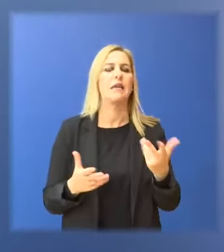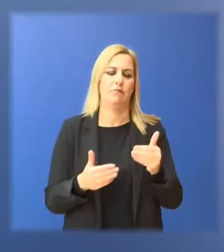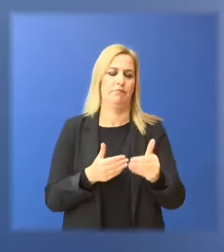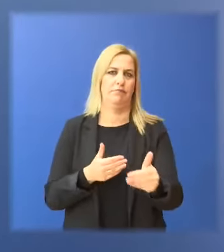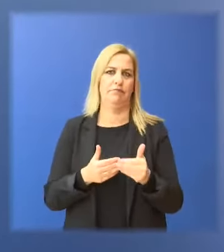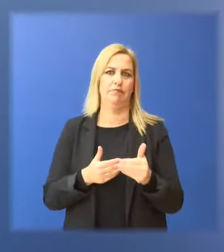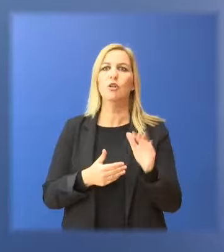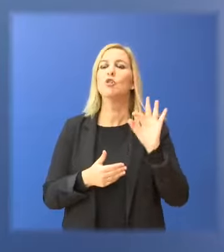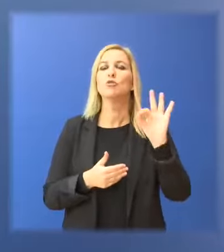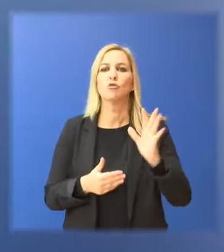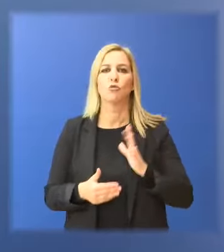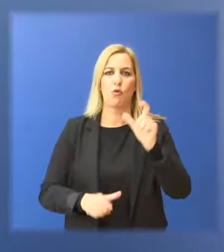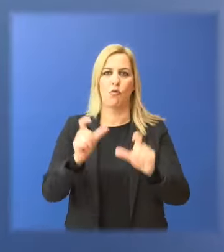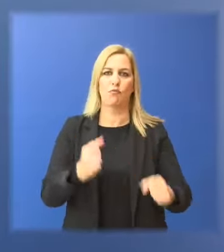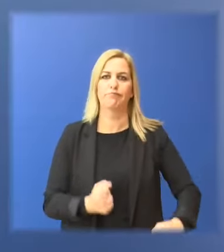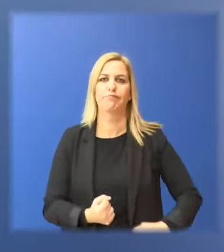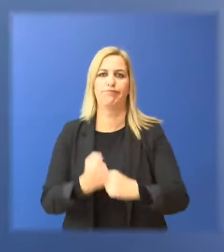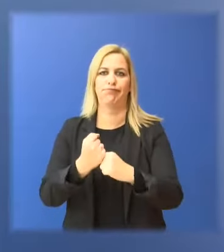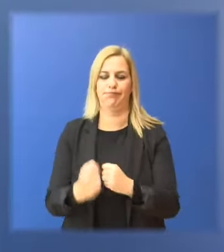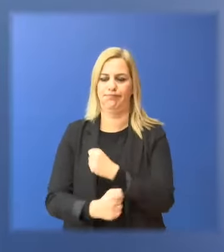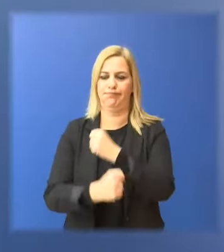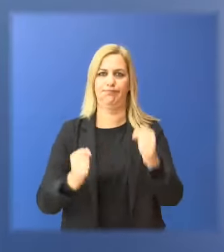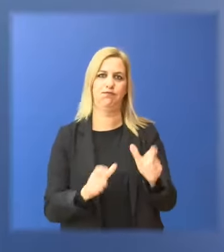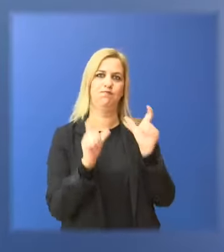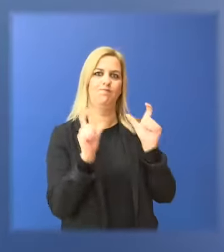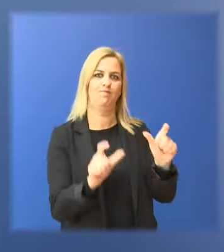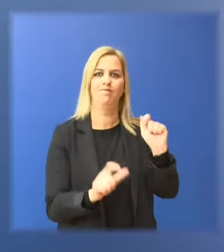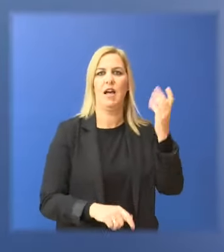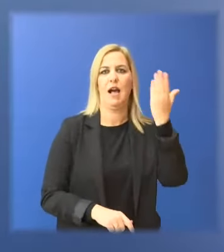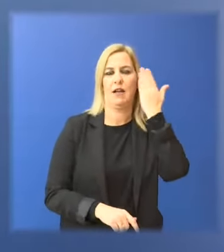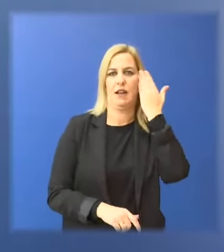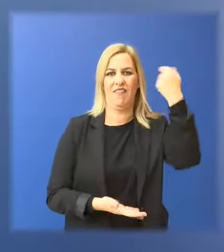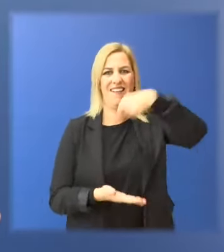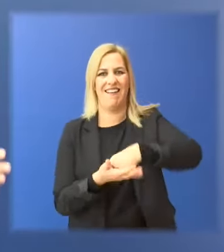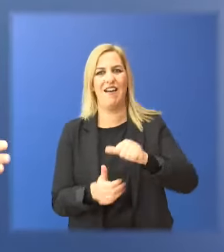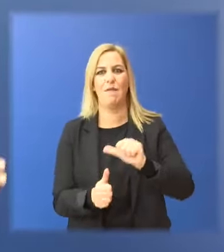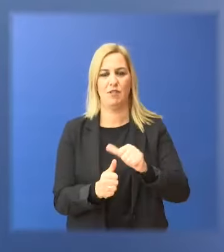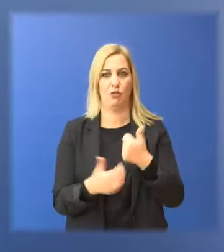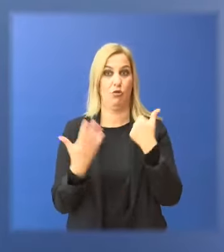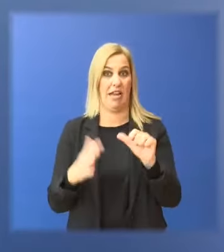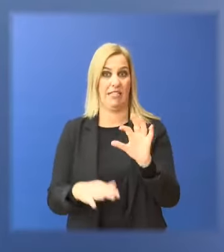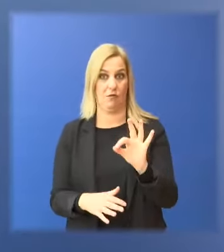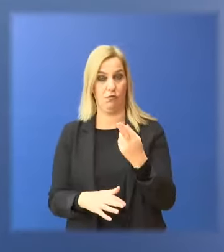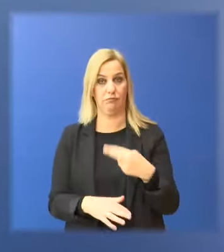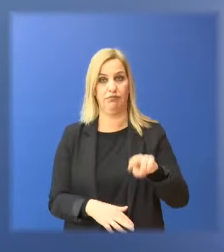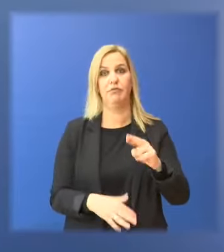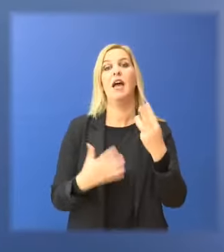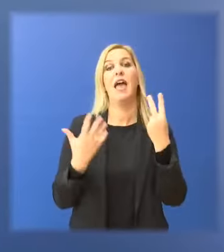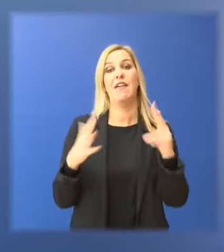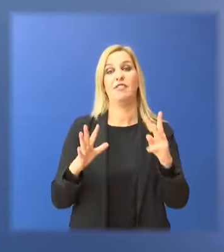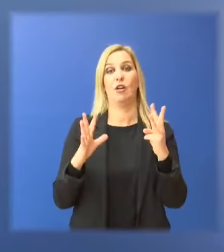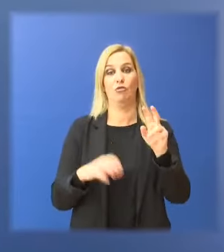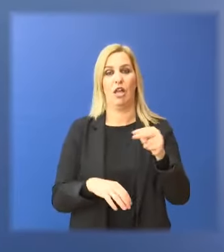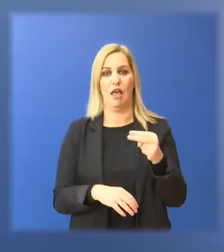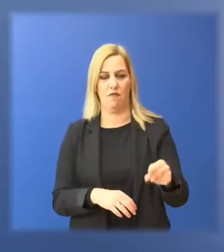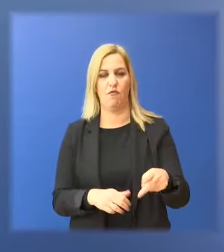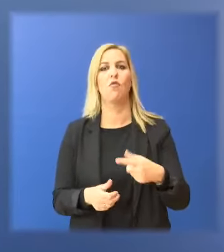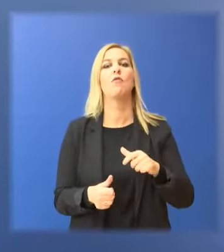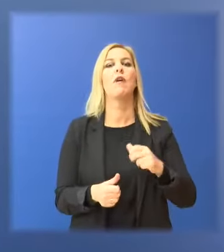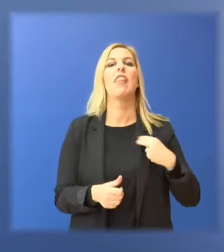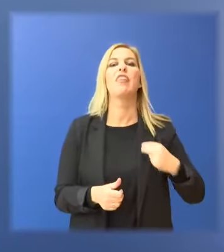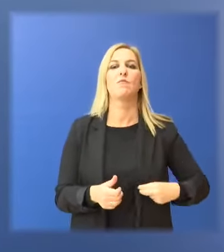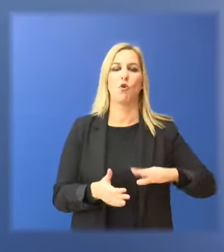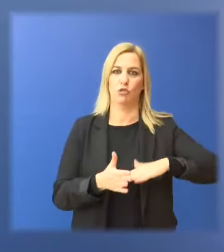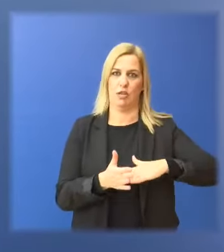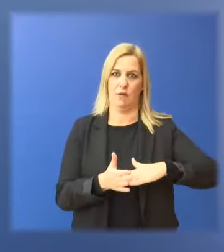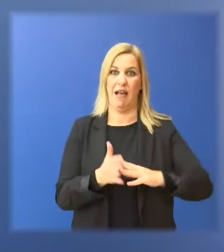ενίσχυση των πολιτών απέναντι στην ακρίβεια. Ο κατώτατος μισθός έχει αυξηθεί από τα 650 στα 780 ευρώ, αυξήθηκαν οι μισθοί των δημοσίων